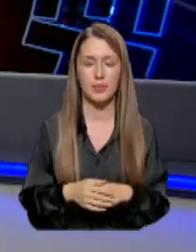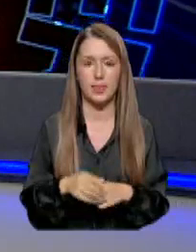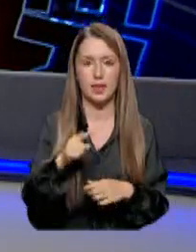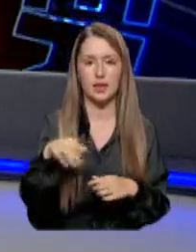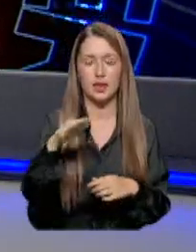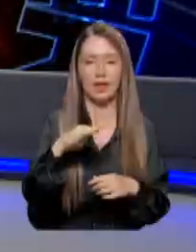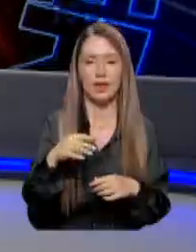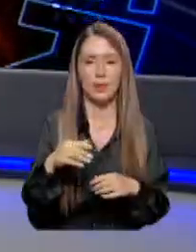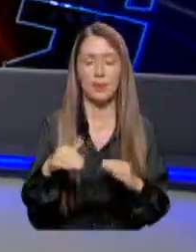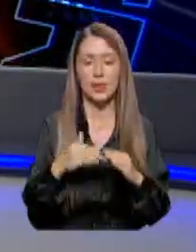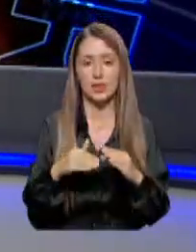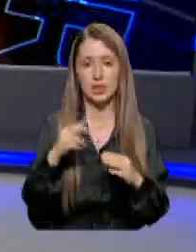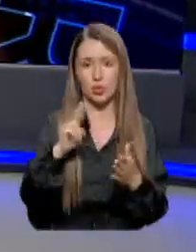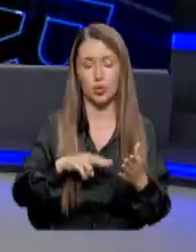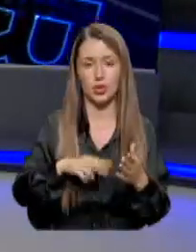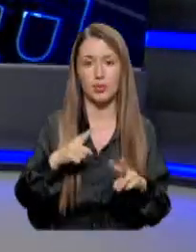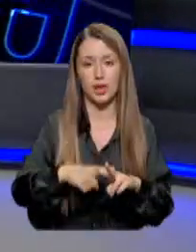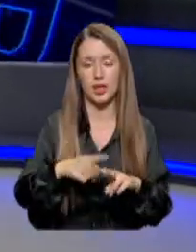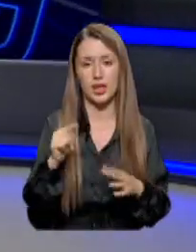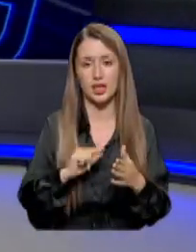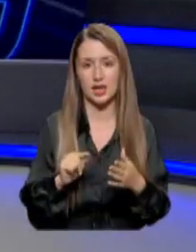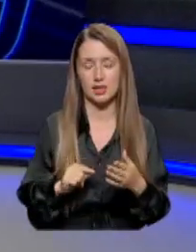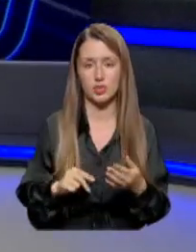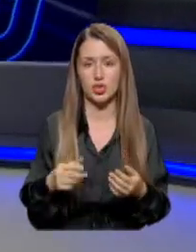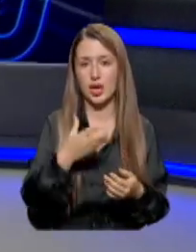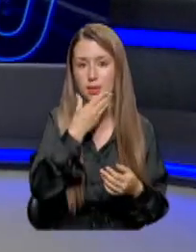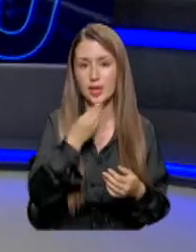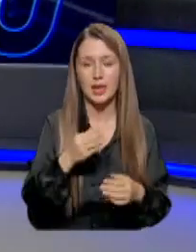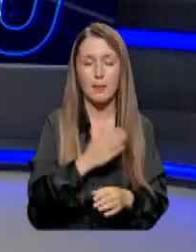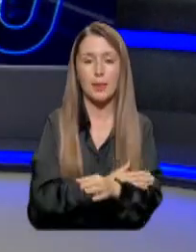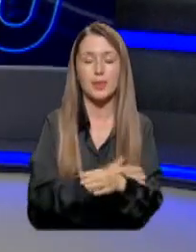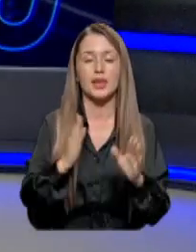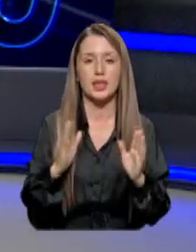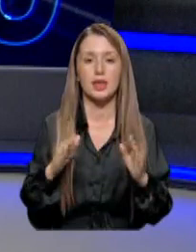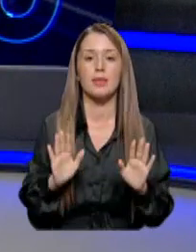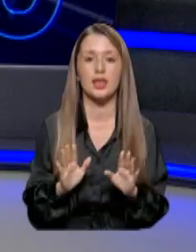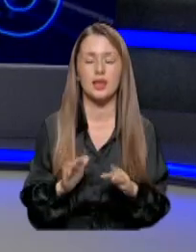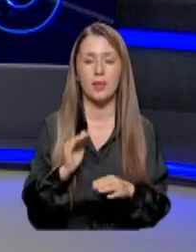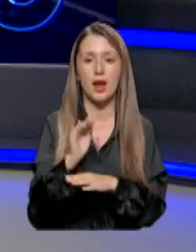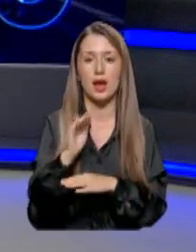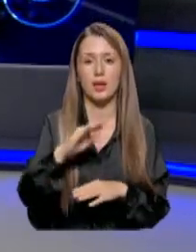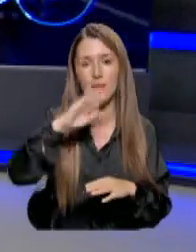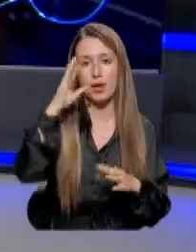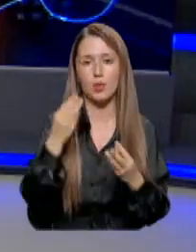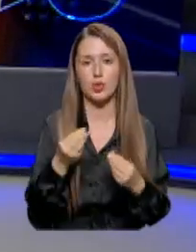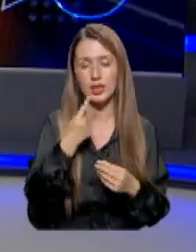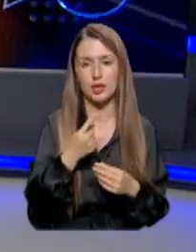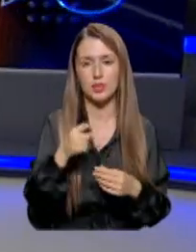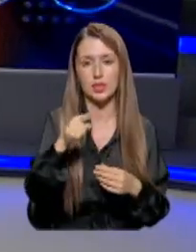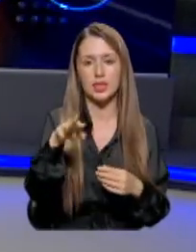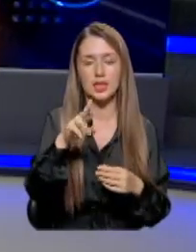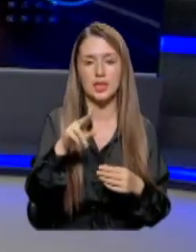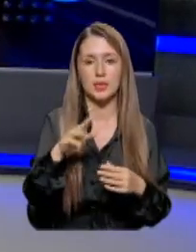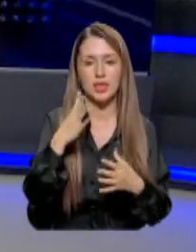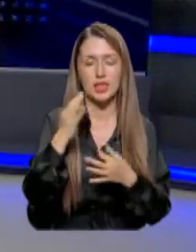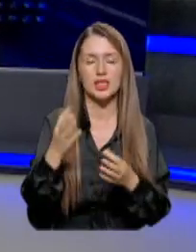Sizden gelen bir de mesajı okuyayım. Adige Hanım yazmış. Emekliyim, memleketime gidemedim, hayat bayram olsa demiş. Sizin gibi çok fazla